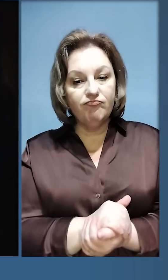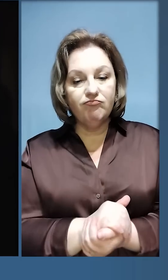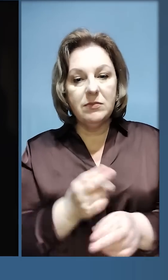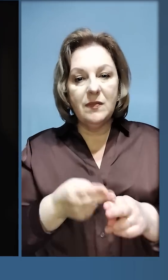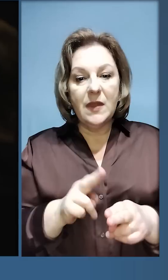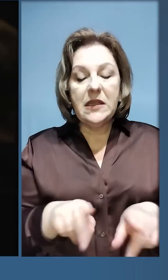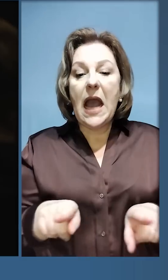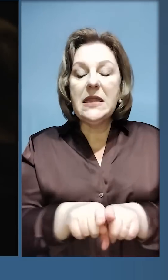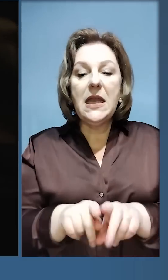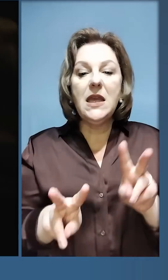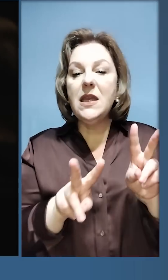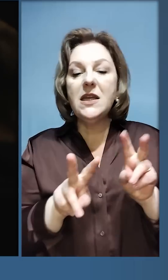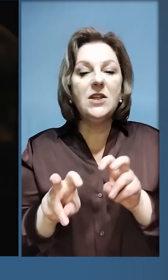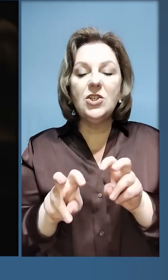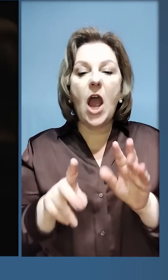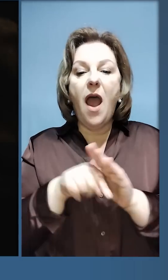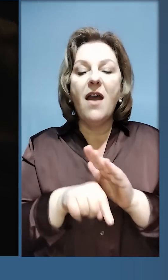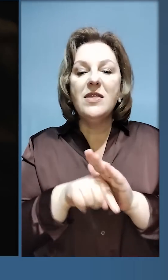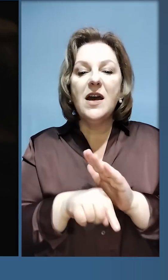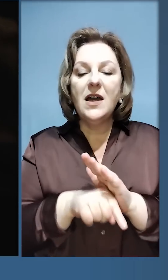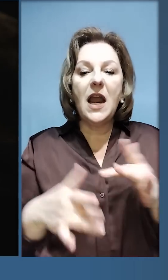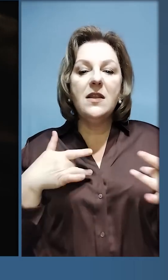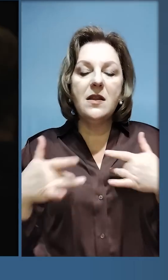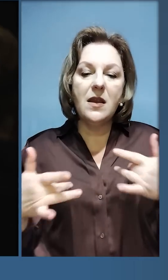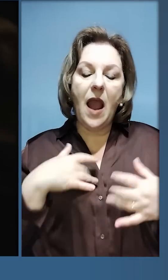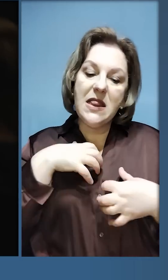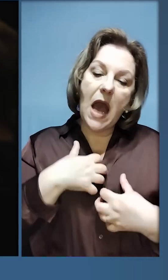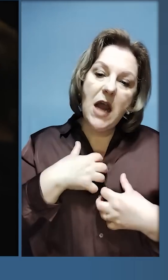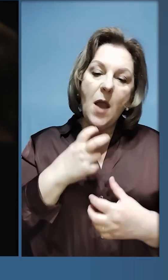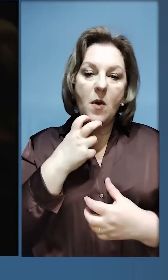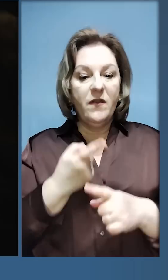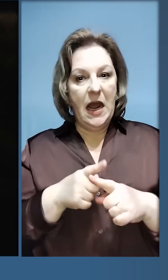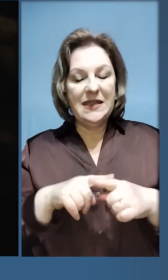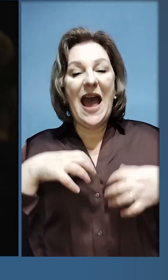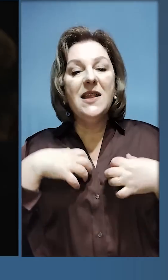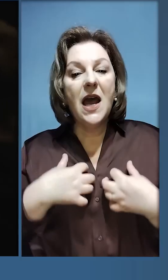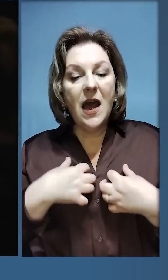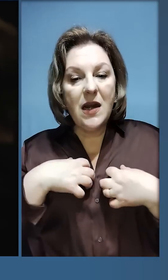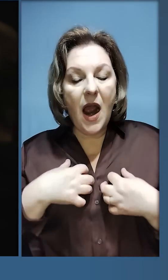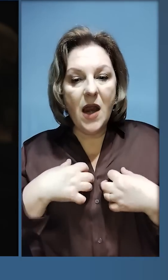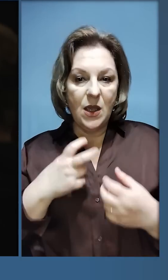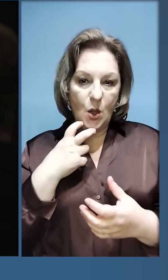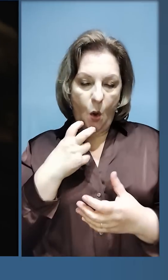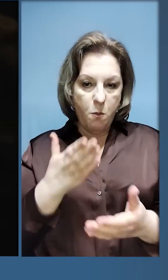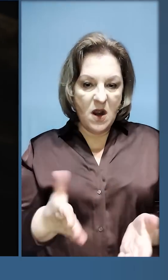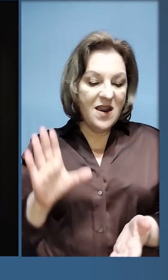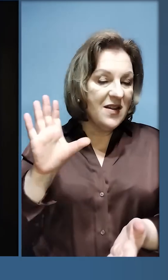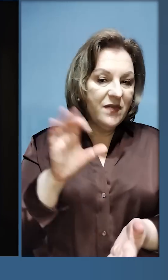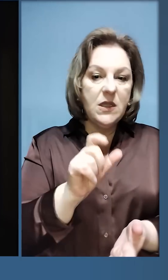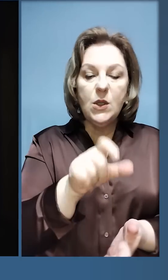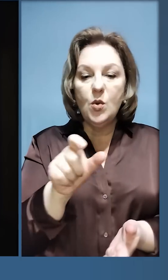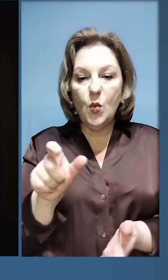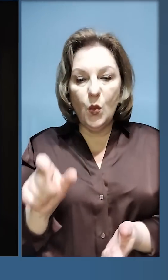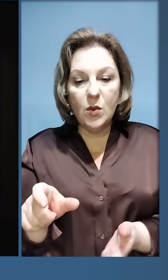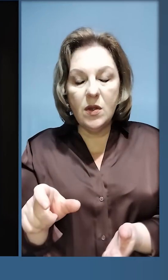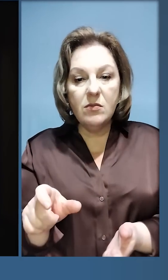глузду. Це, знаєте, такий жанр не драма, а комедія. Це трагікомедія, да?